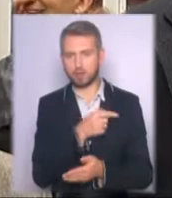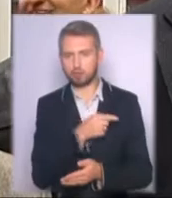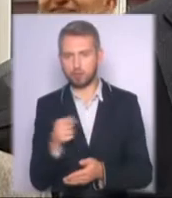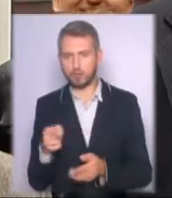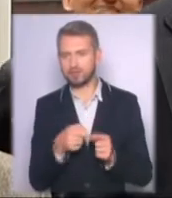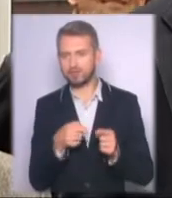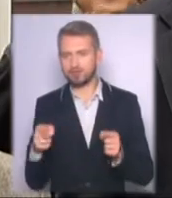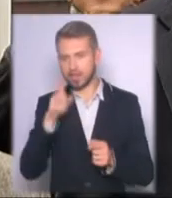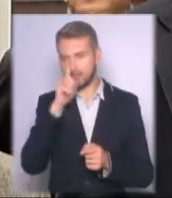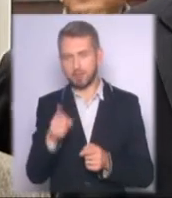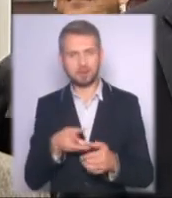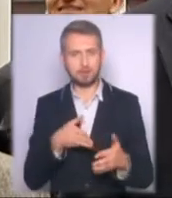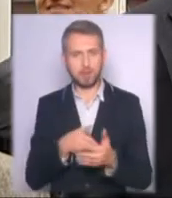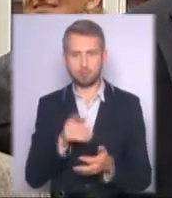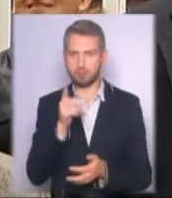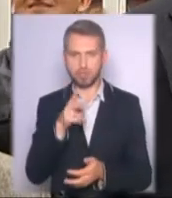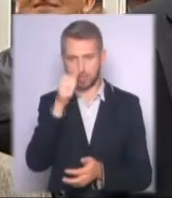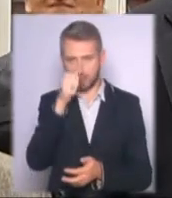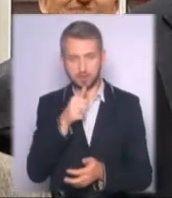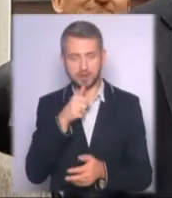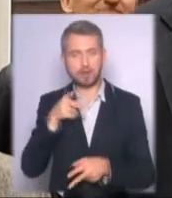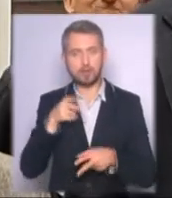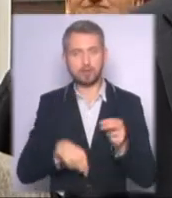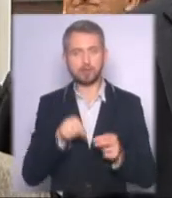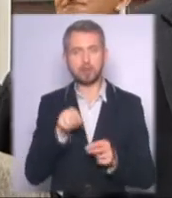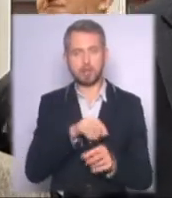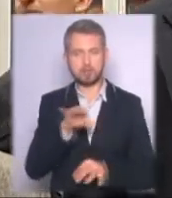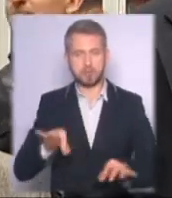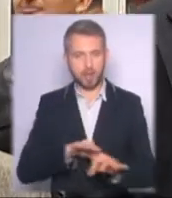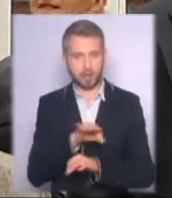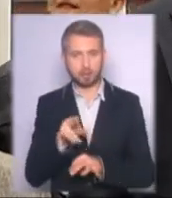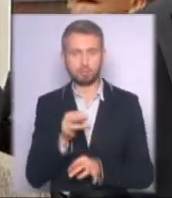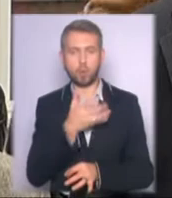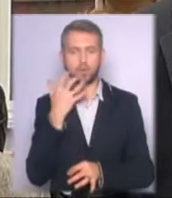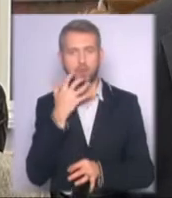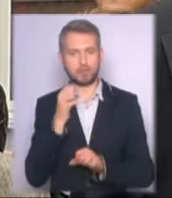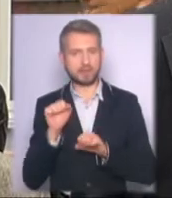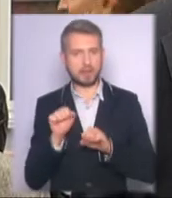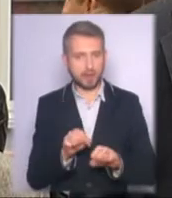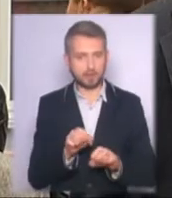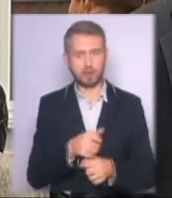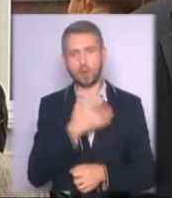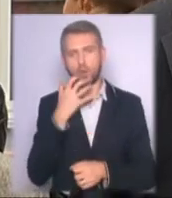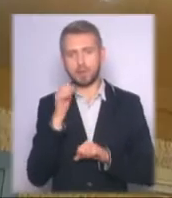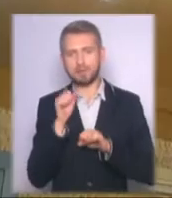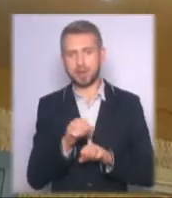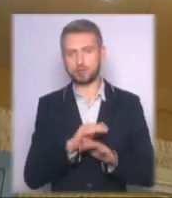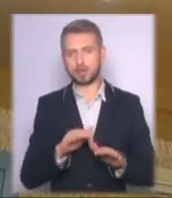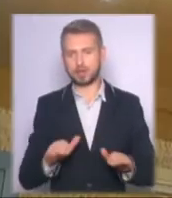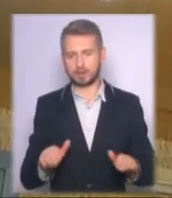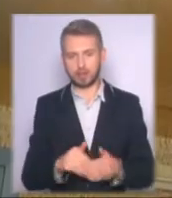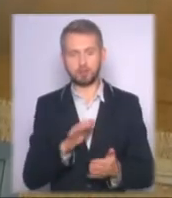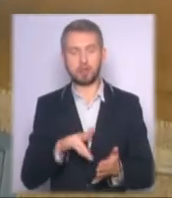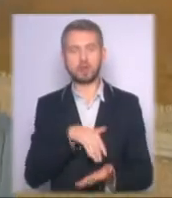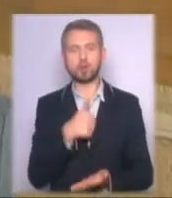месяца, максимум полтора, завершить данный проект по теплосанации, утеплению детских садиков. Міський